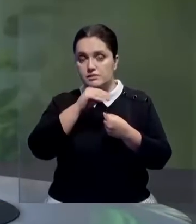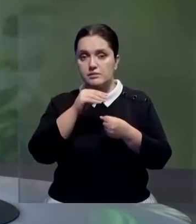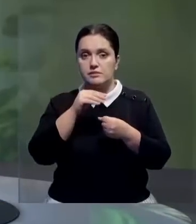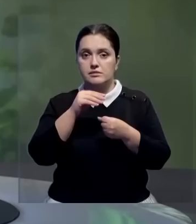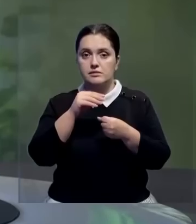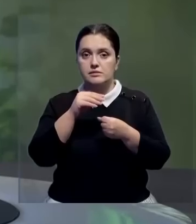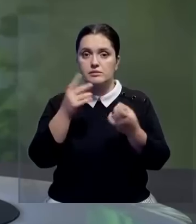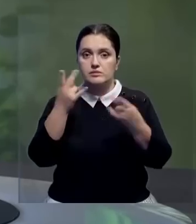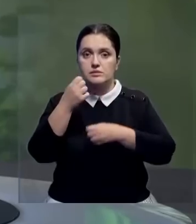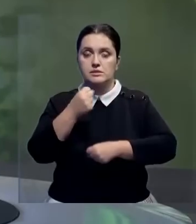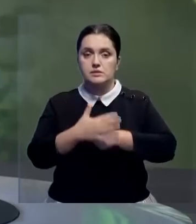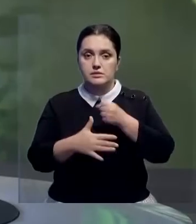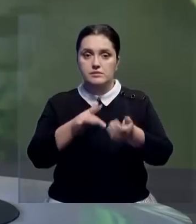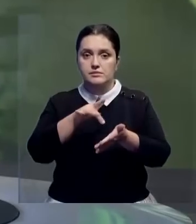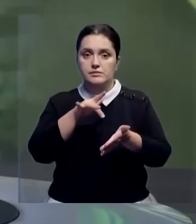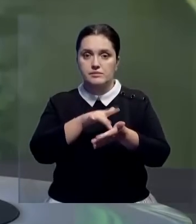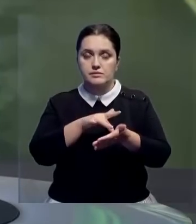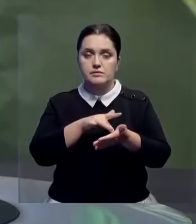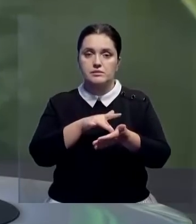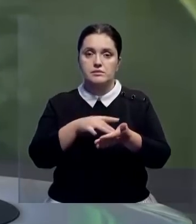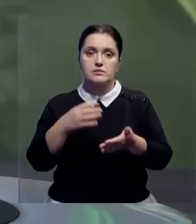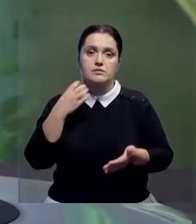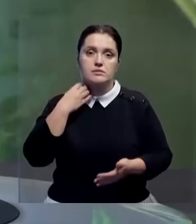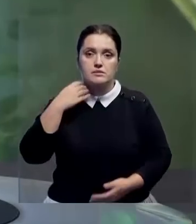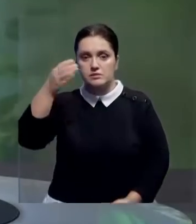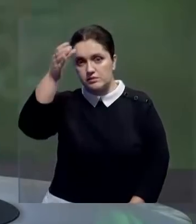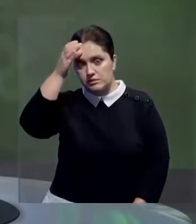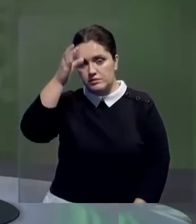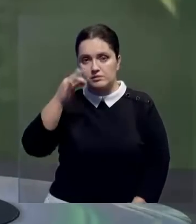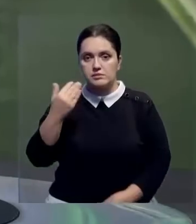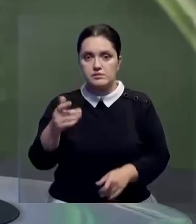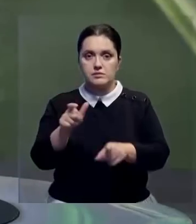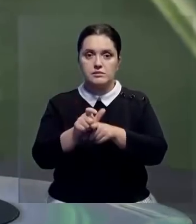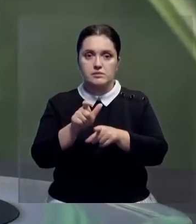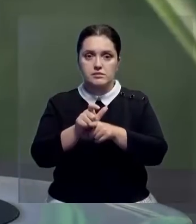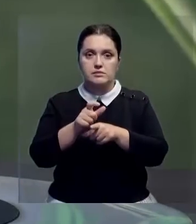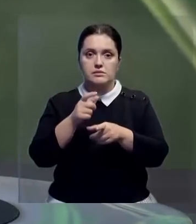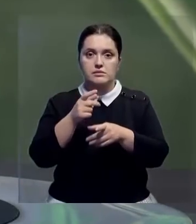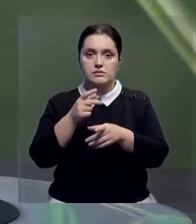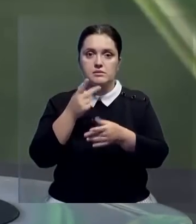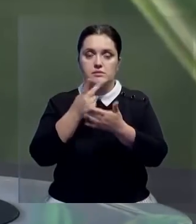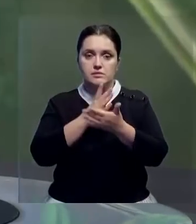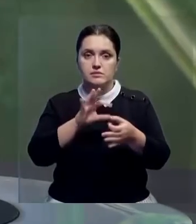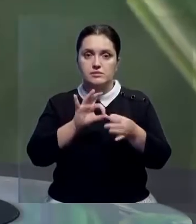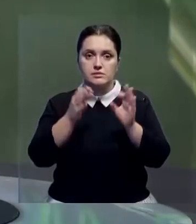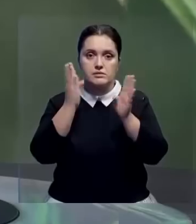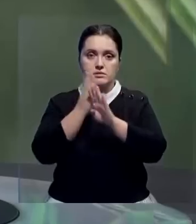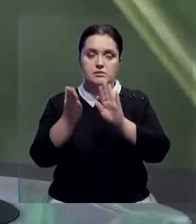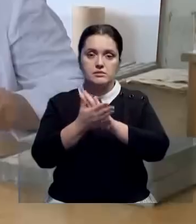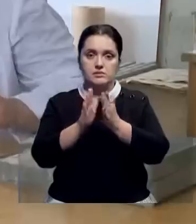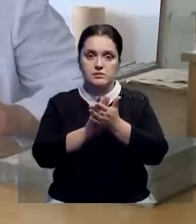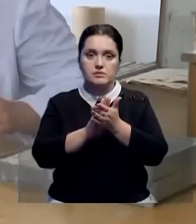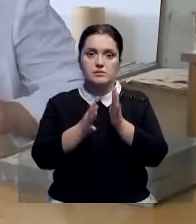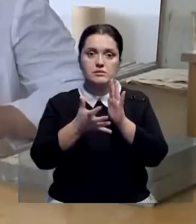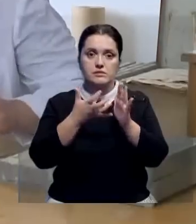аграрной отрасли необходимы инновационные центры в регионах, считают кызылординские ученые. По их словам, даже несмотря на сложные